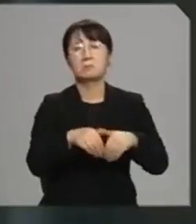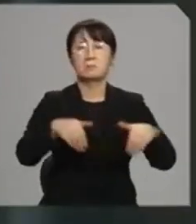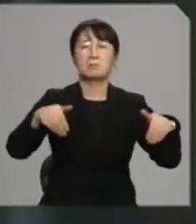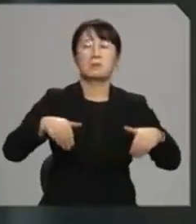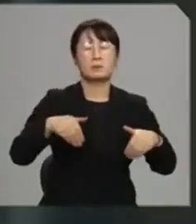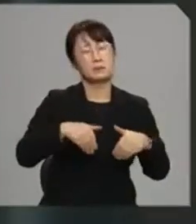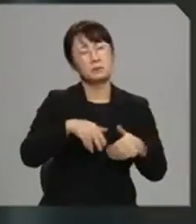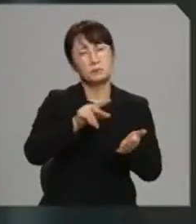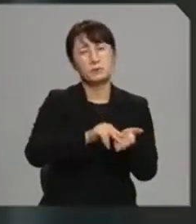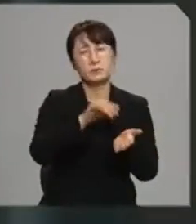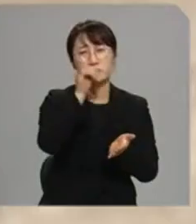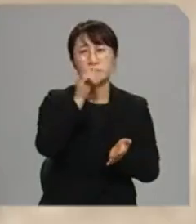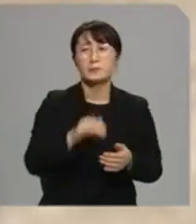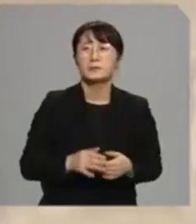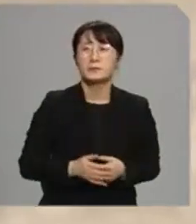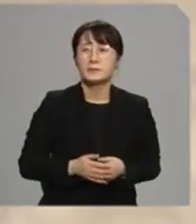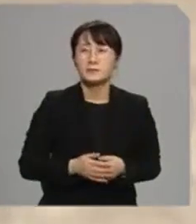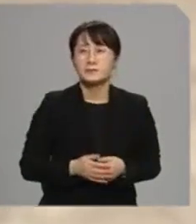있습니다